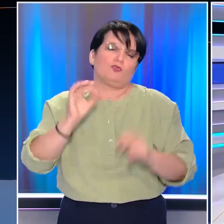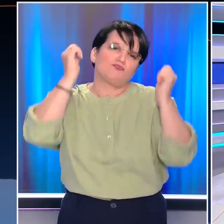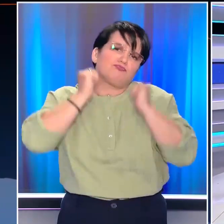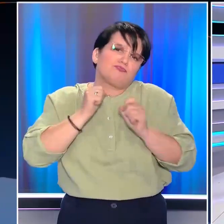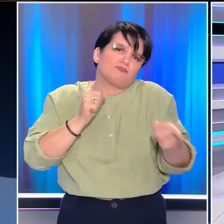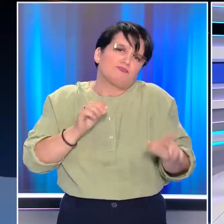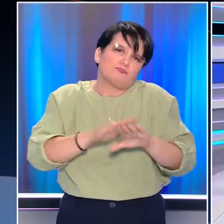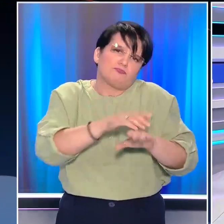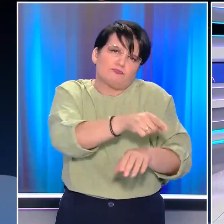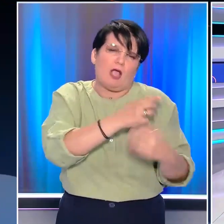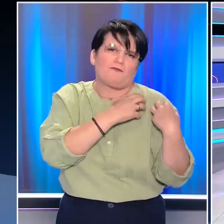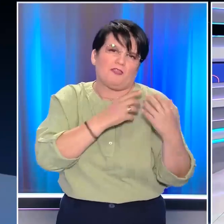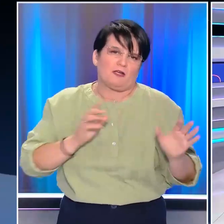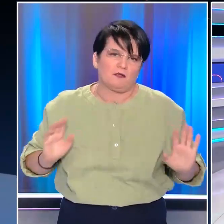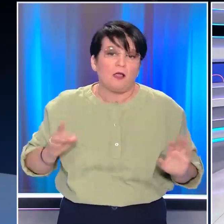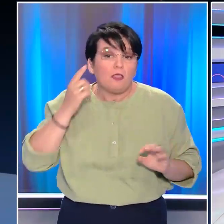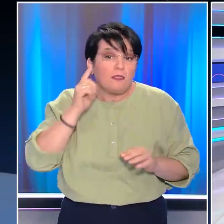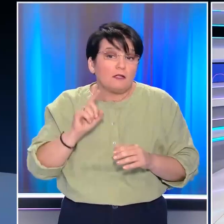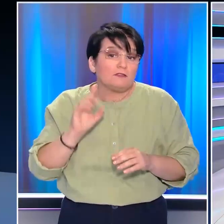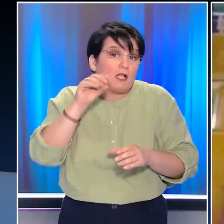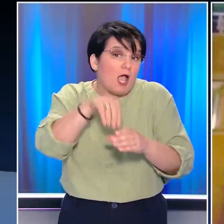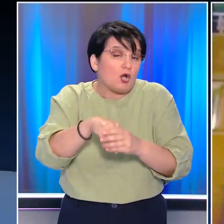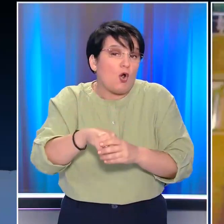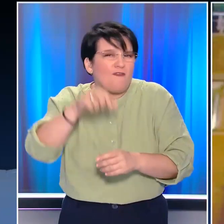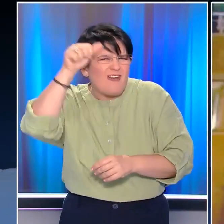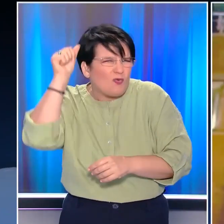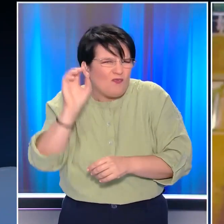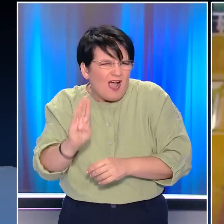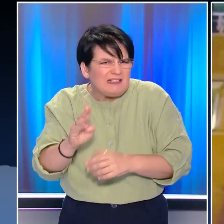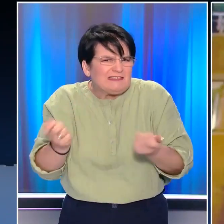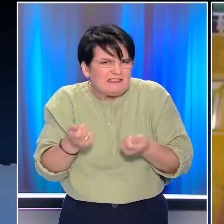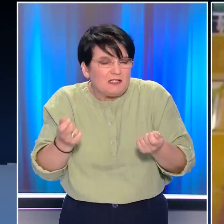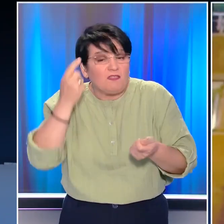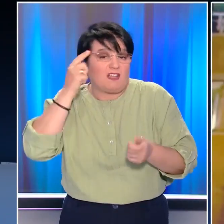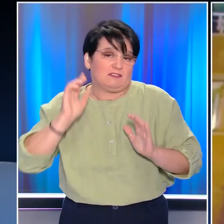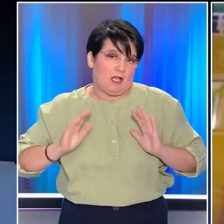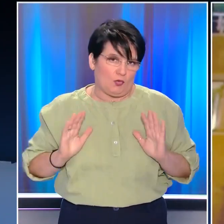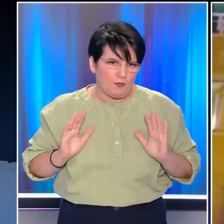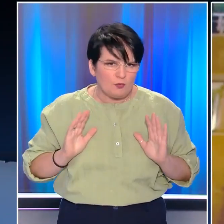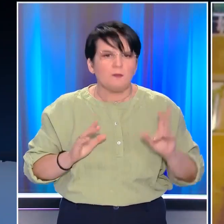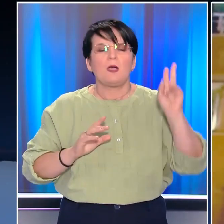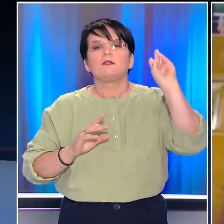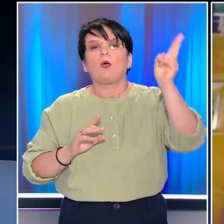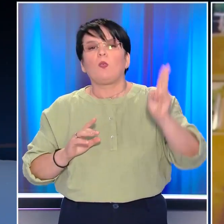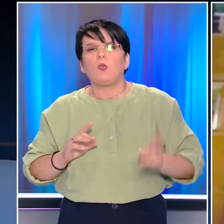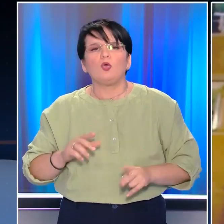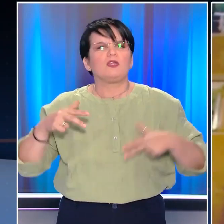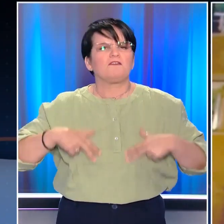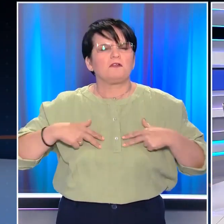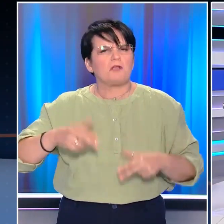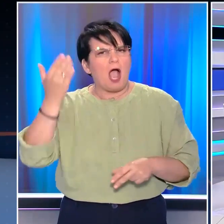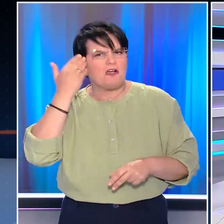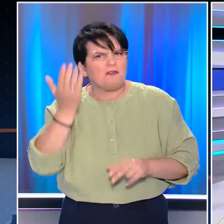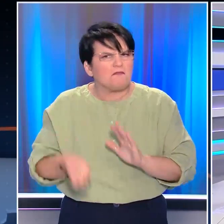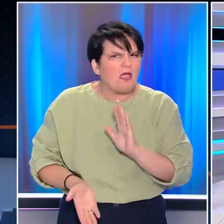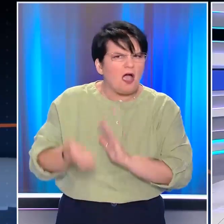αν ο κ. Βαρουφάκης θα είναι στη Βουλή. Δεν ξέρω αν θα είναι στη Βουλή. Ο ελληνικός λαός θα αποφασίσει. Περίπτωση... Ο Αλέξης Τσίπρας εξαπέλυσε σφοδρή επίθεση στην κυβέρνηση για την ακρίβεια και έκανε